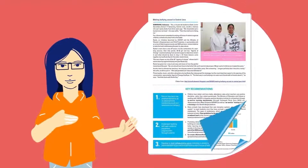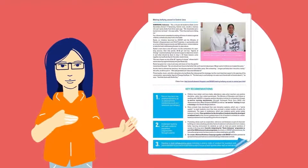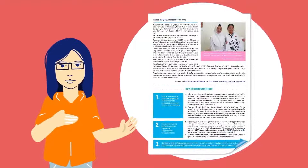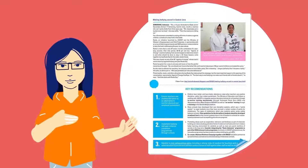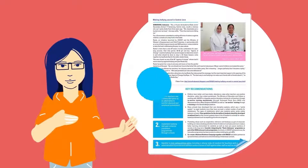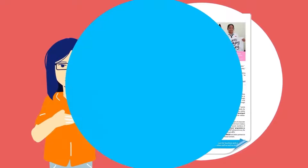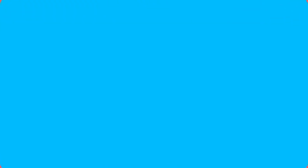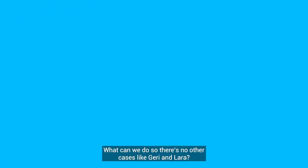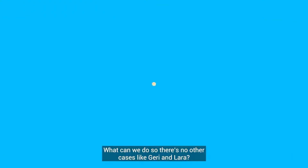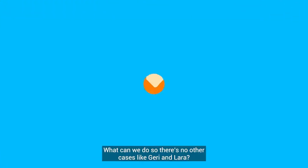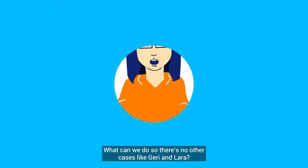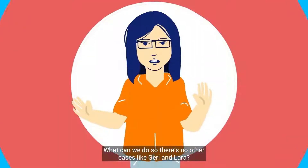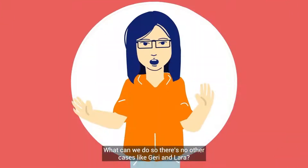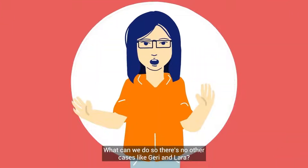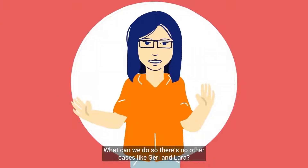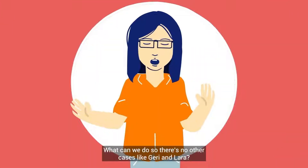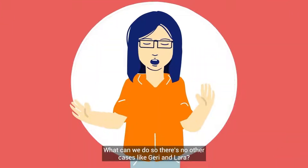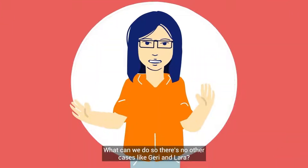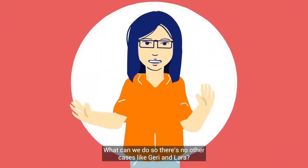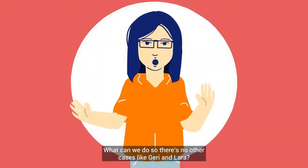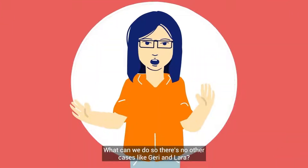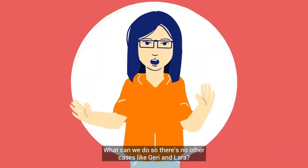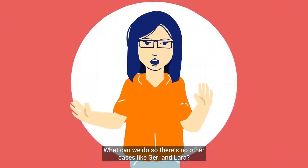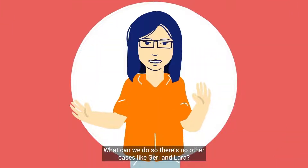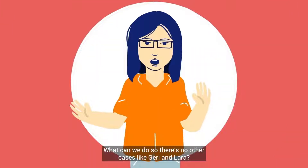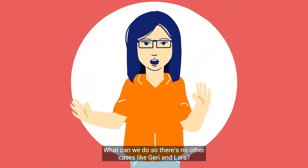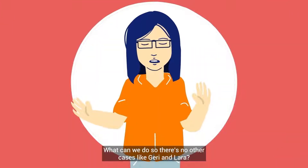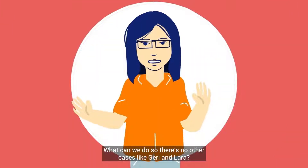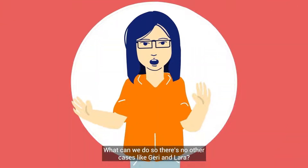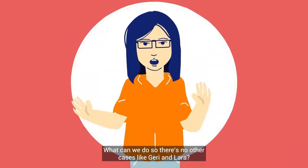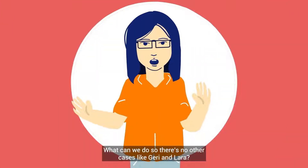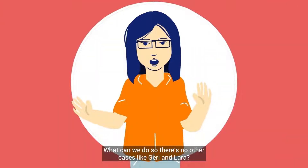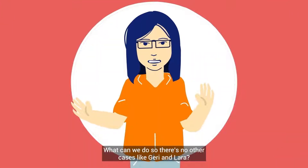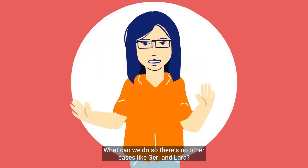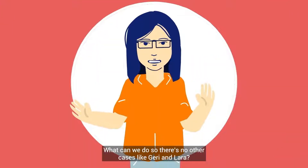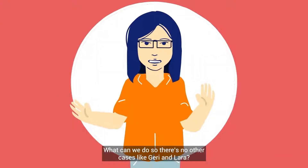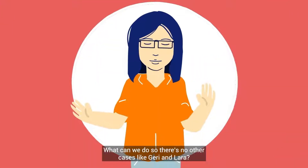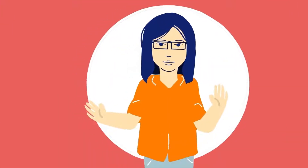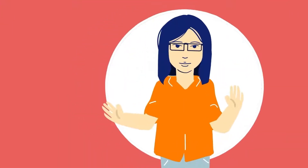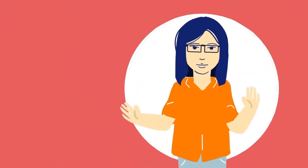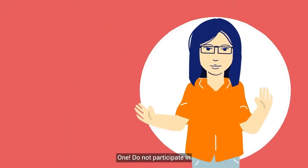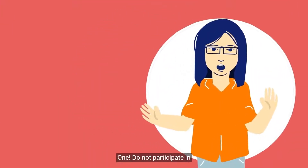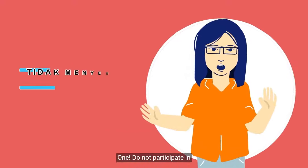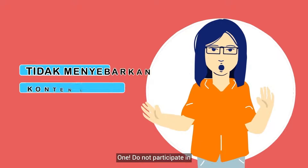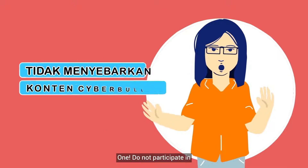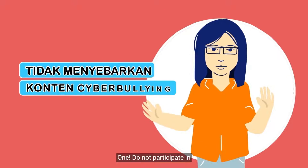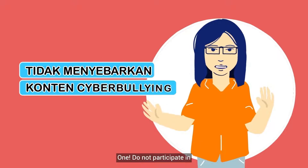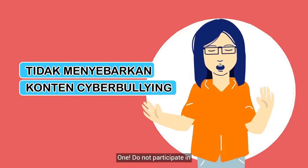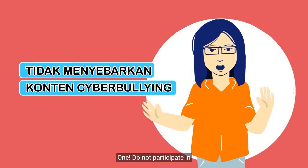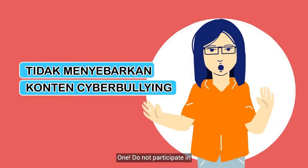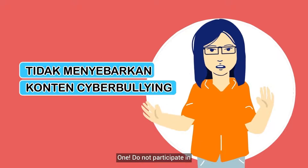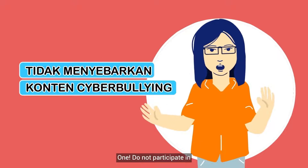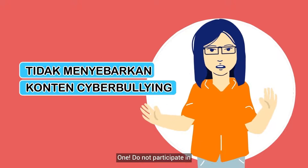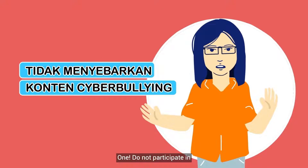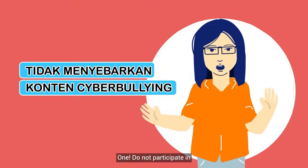Apa saja sih yang bisa kita lakukan agar tidak ada Gary dan Lara lain? 1. Tidak turut serta